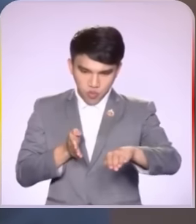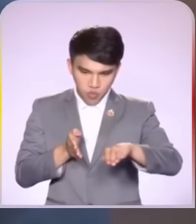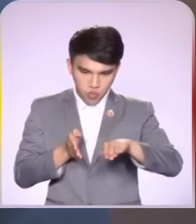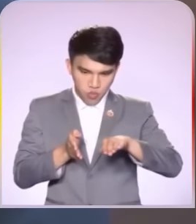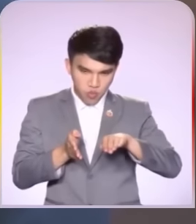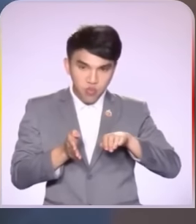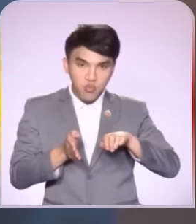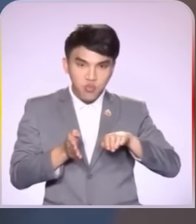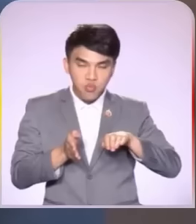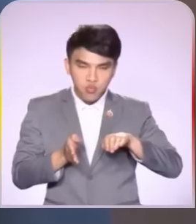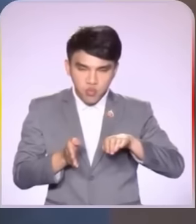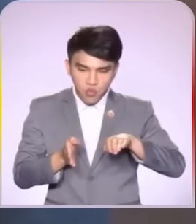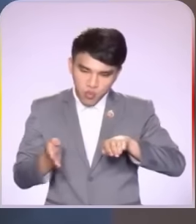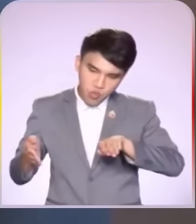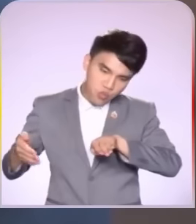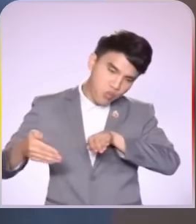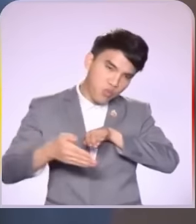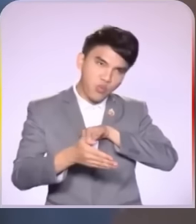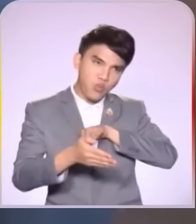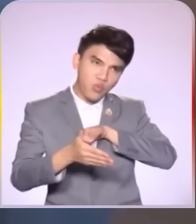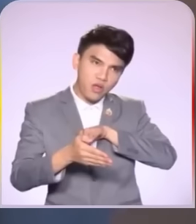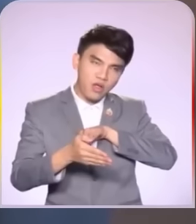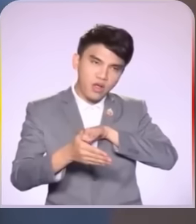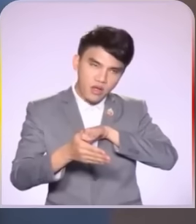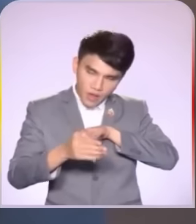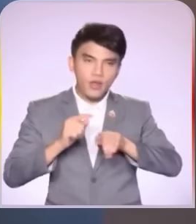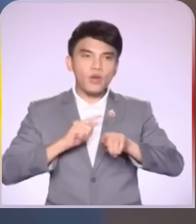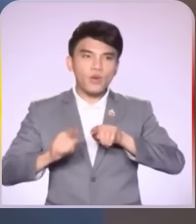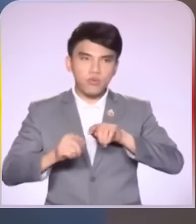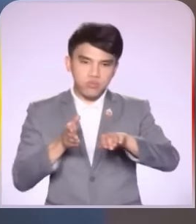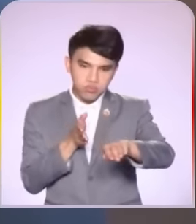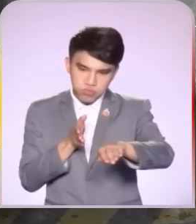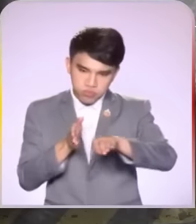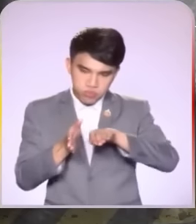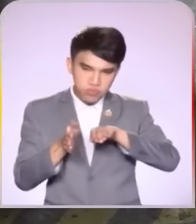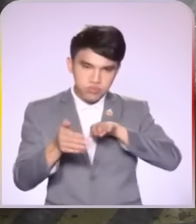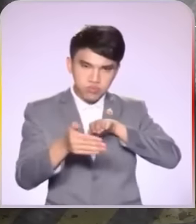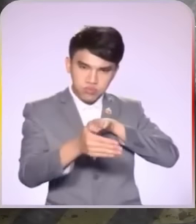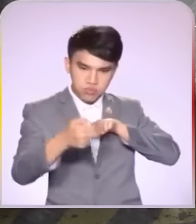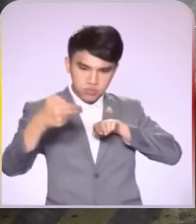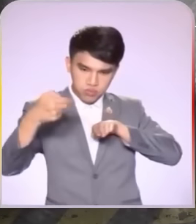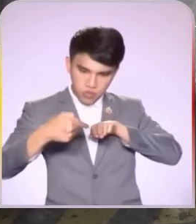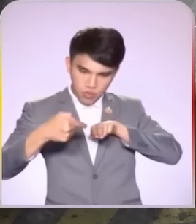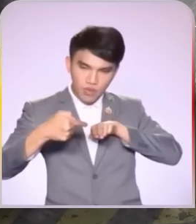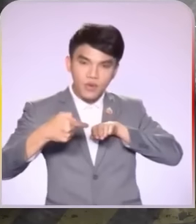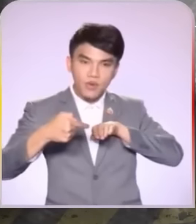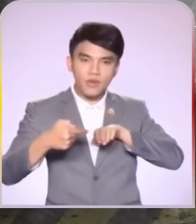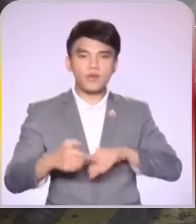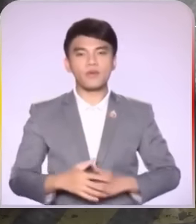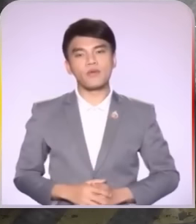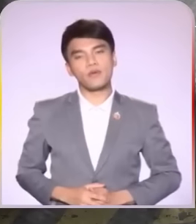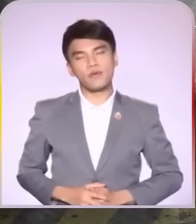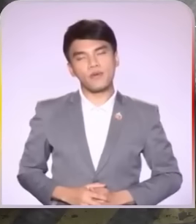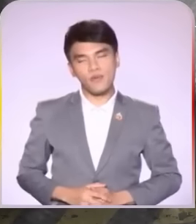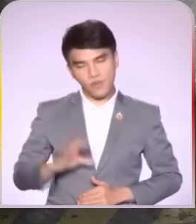พกอาวุธปืนมาด้วย มาปาดหน้า อาวุธมีดหรือปืน ขออภัยอาวุธมีดขับรถมาปาดหน้าขู่ทำร้ายด้วยแล้วเธอก็บอกว่า